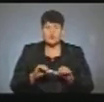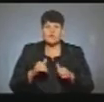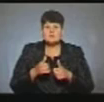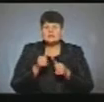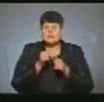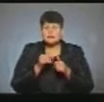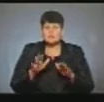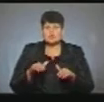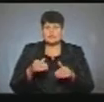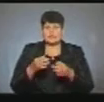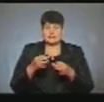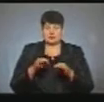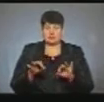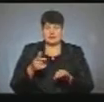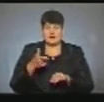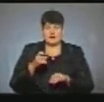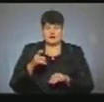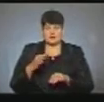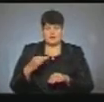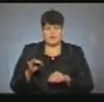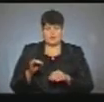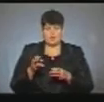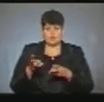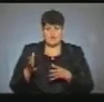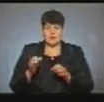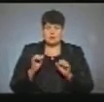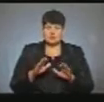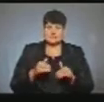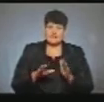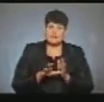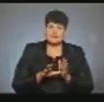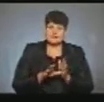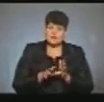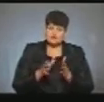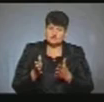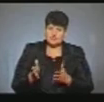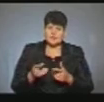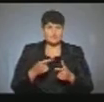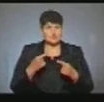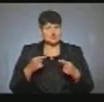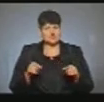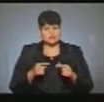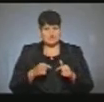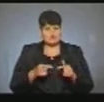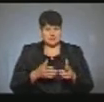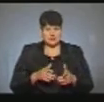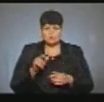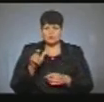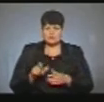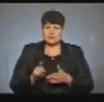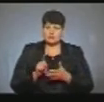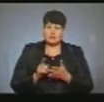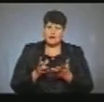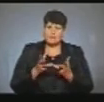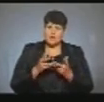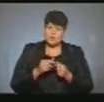може дати дозвіл на газовий котел, а може дати на електричний або інший вид. Тому людина повинна порахувати,